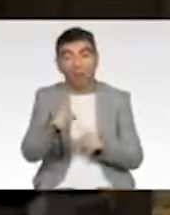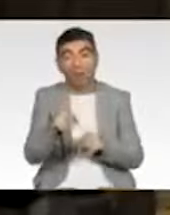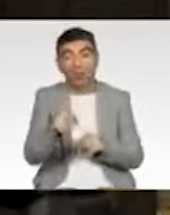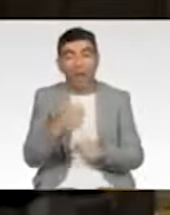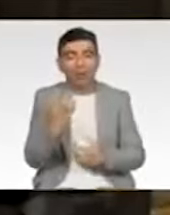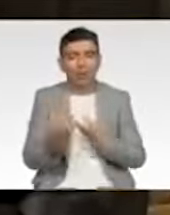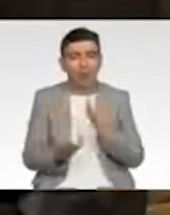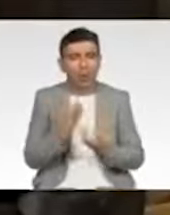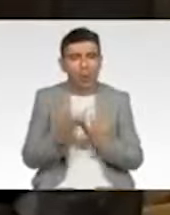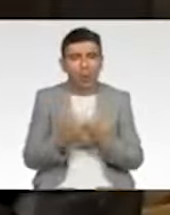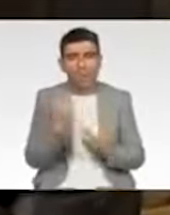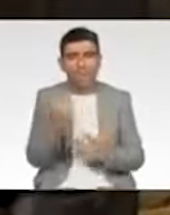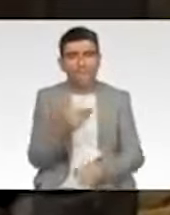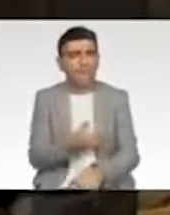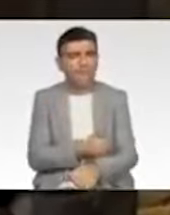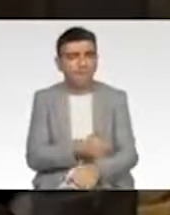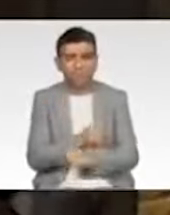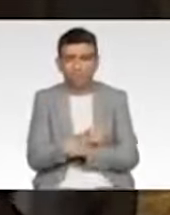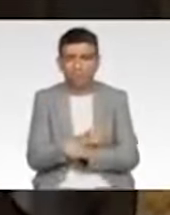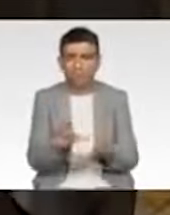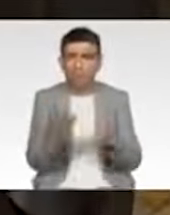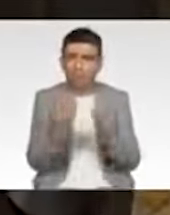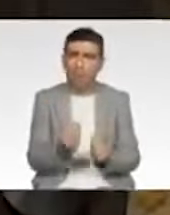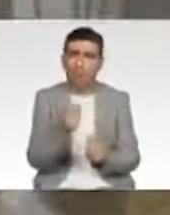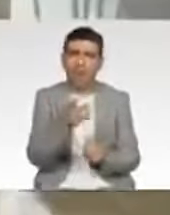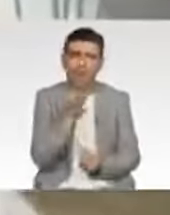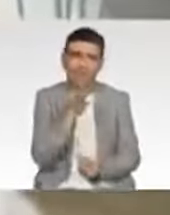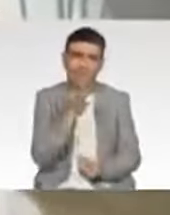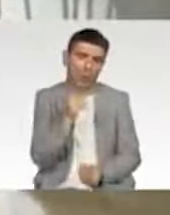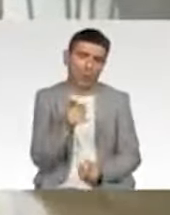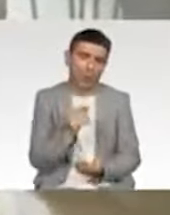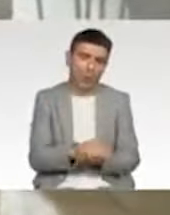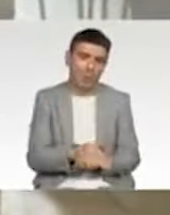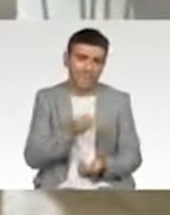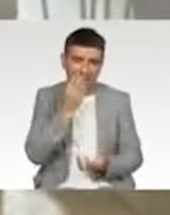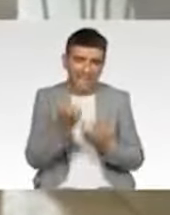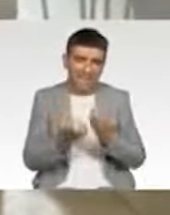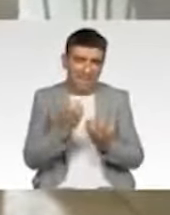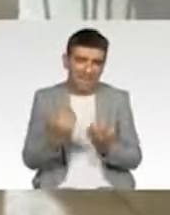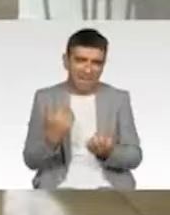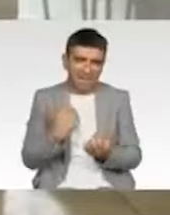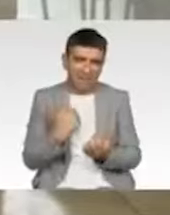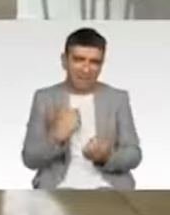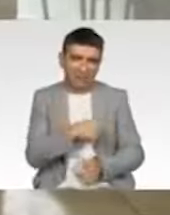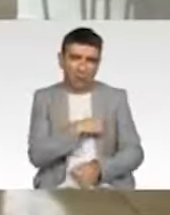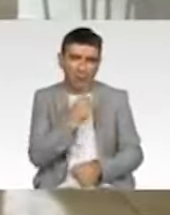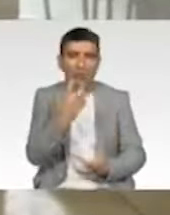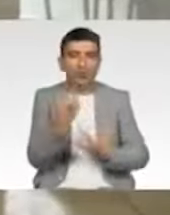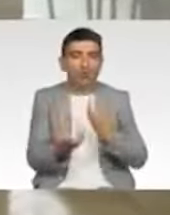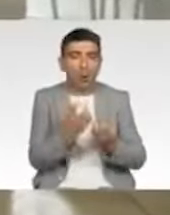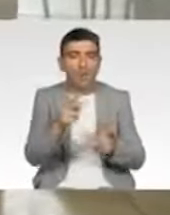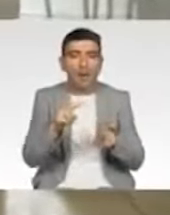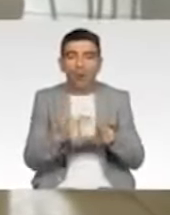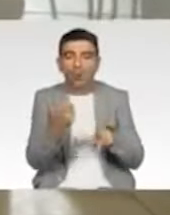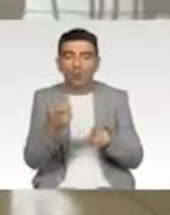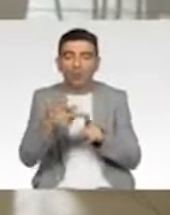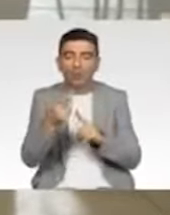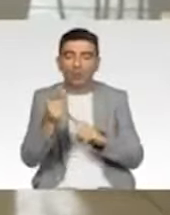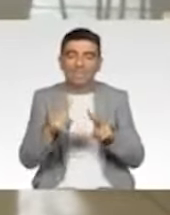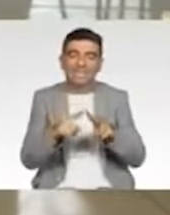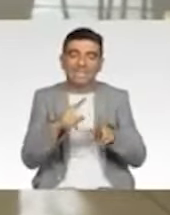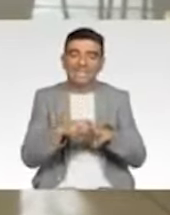soba yörede bir hayli yaygın olarak kullanılıyor. Yemeklerimizi biz genellikle sobada, kuzine sobalarda